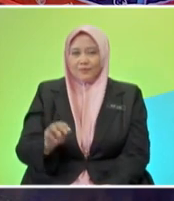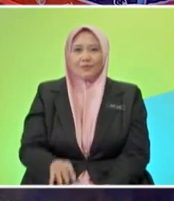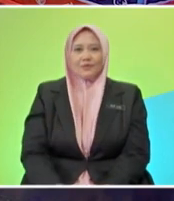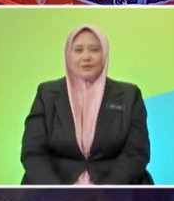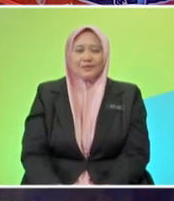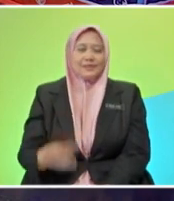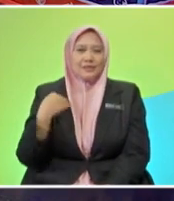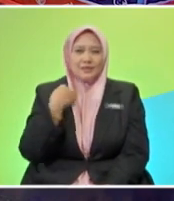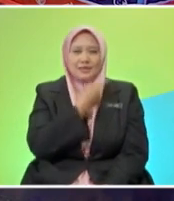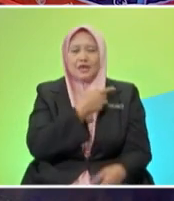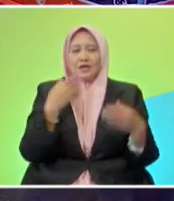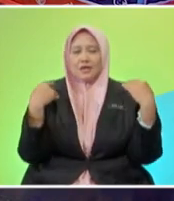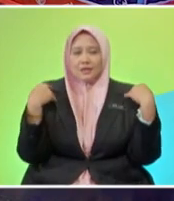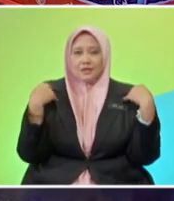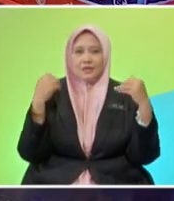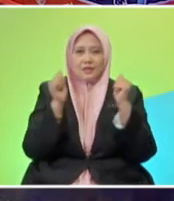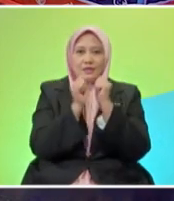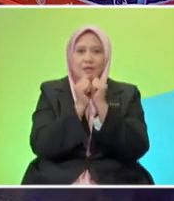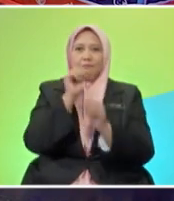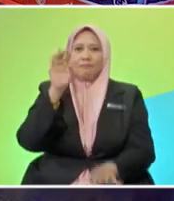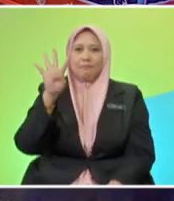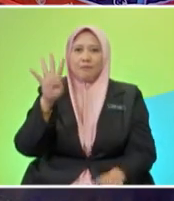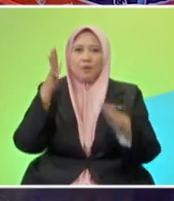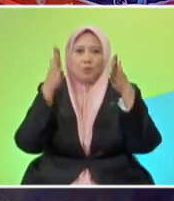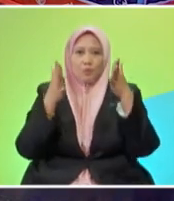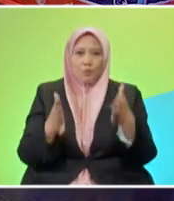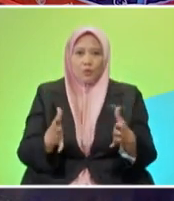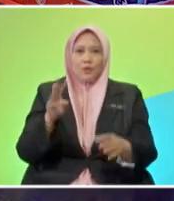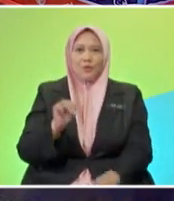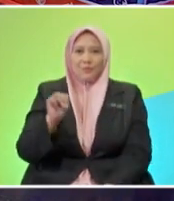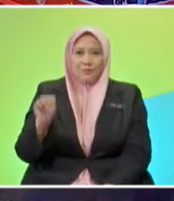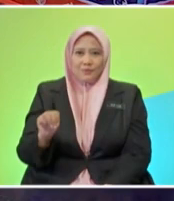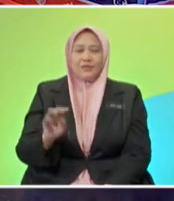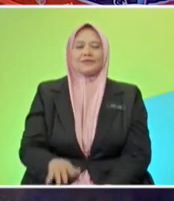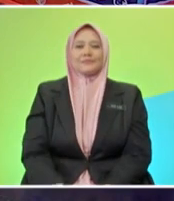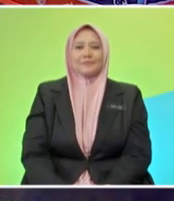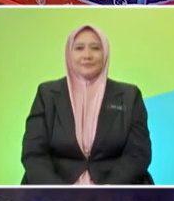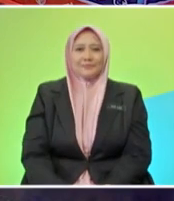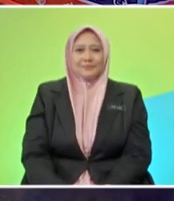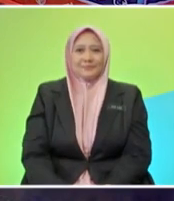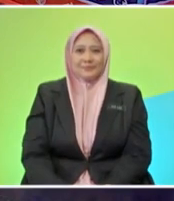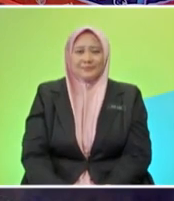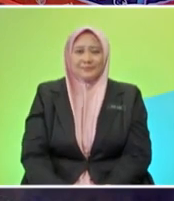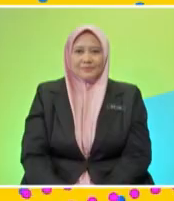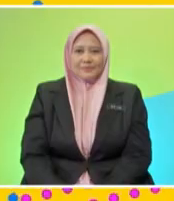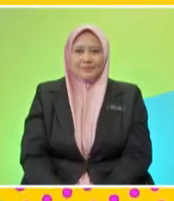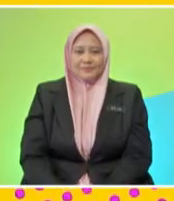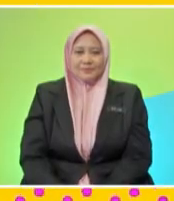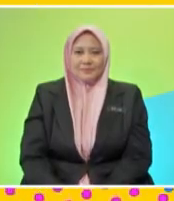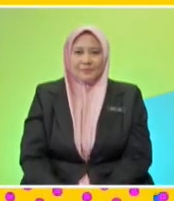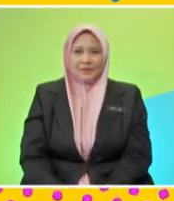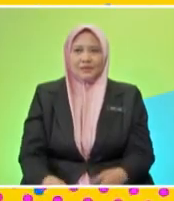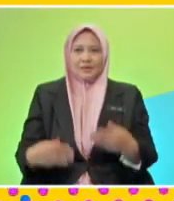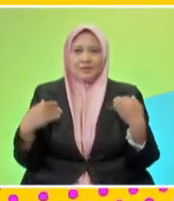ada empat lagi murid dalam Google Meet. Betul tu. Jom kita berkenalan dengan mereka, cikgu. Siapa ada dengan kita? Baiklah, murid yang pertama kita ada Khairin